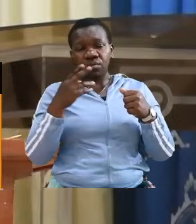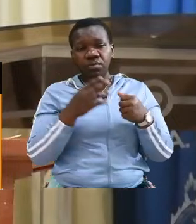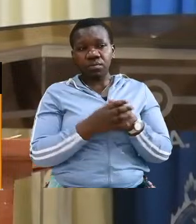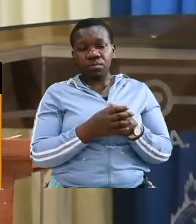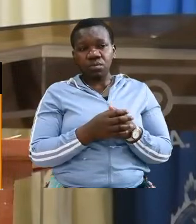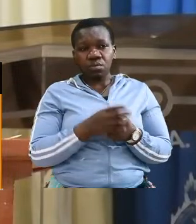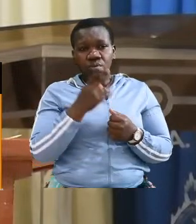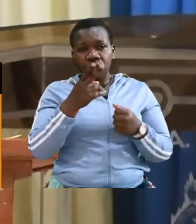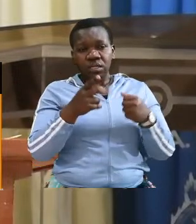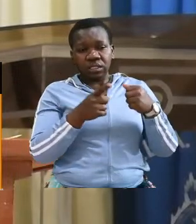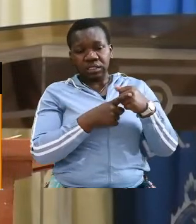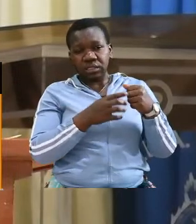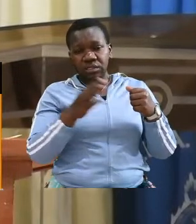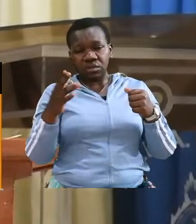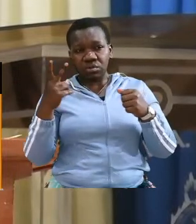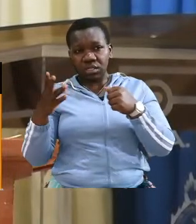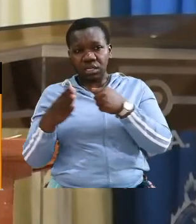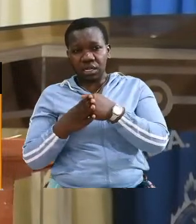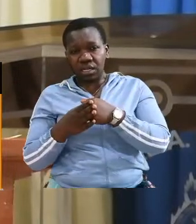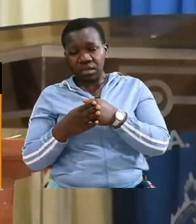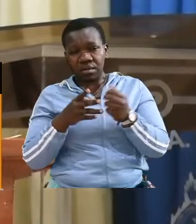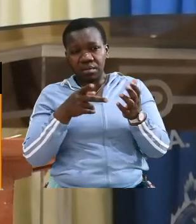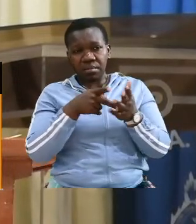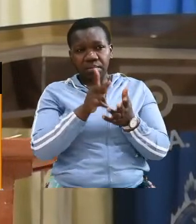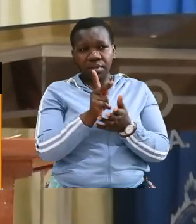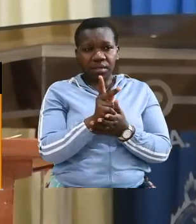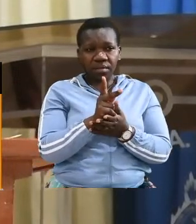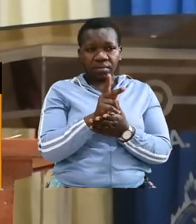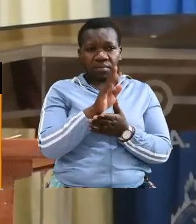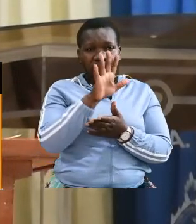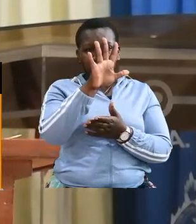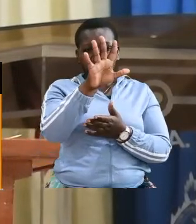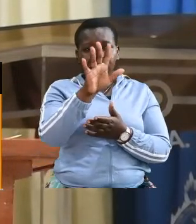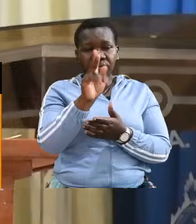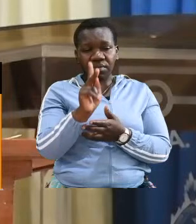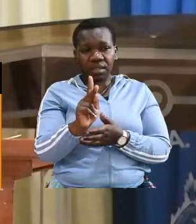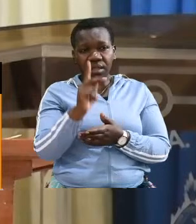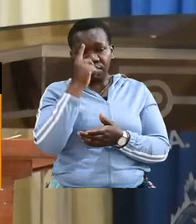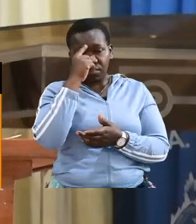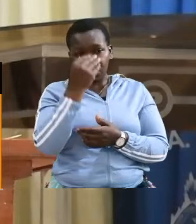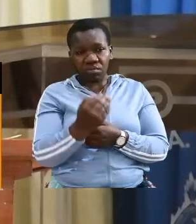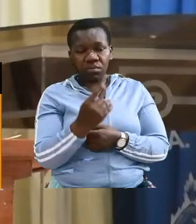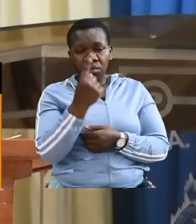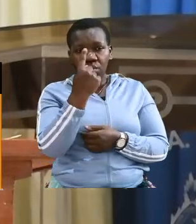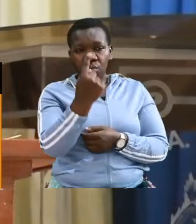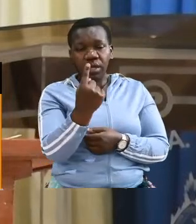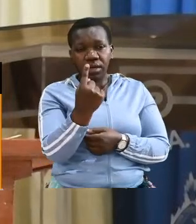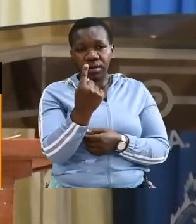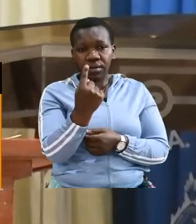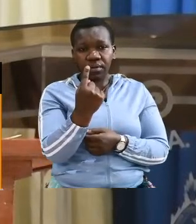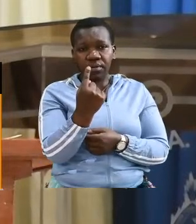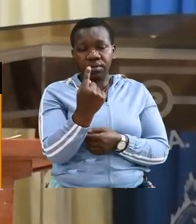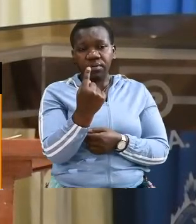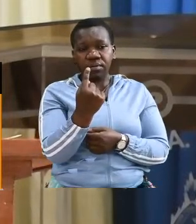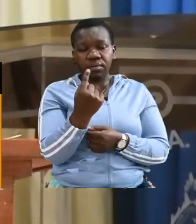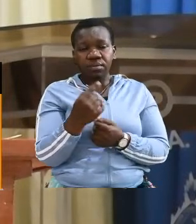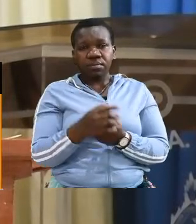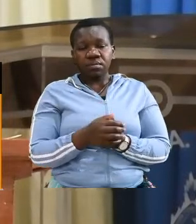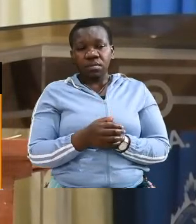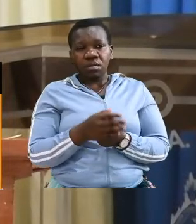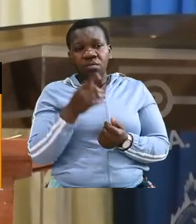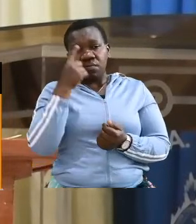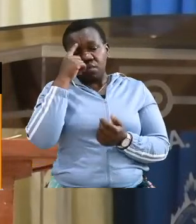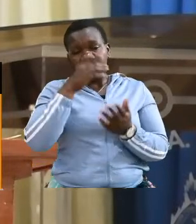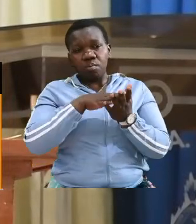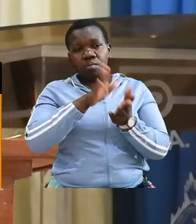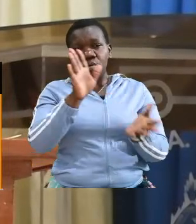Garden Dhogoto. Maripo ni 5000 kila mmoja, na kwa maelezo zaidi unaweza